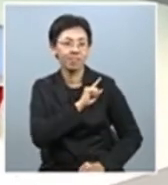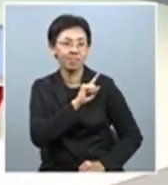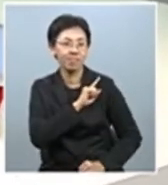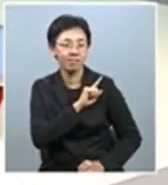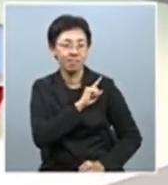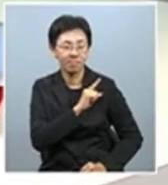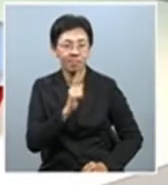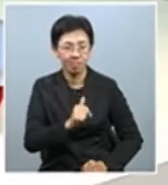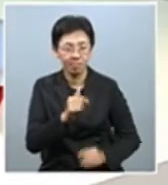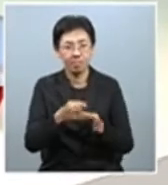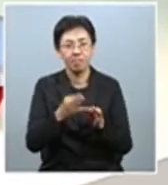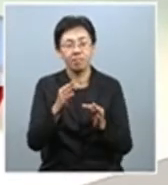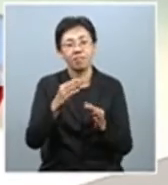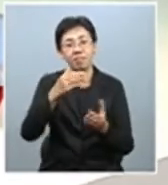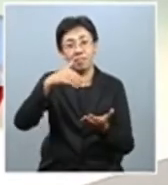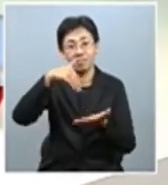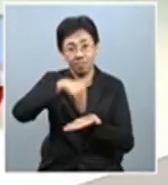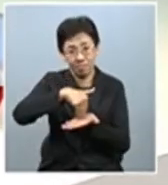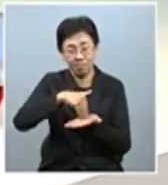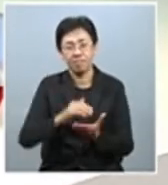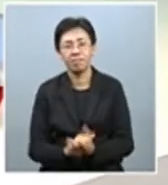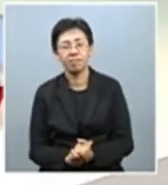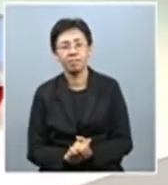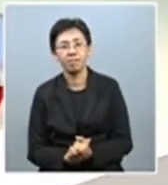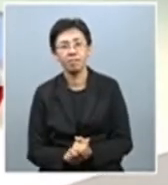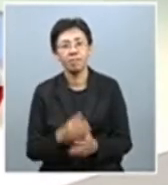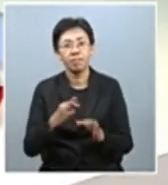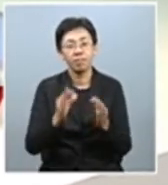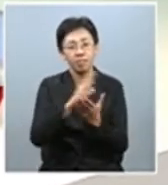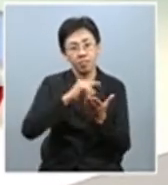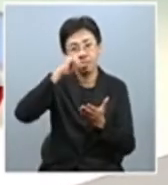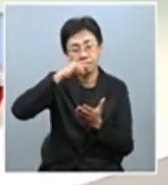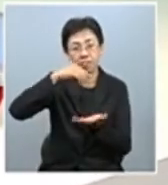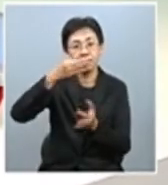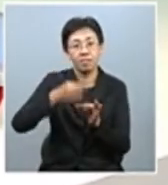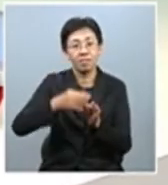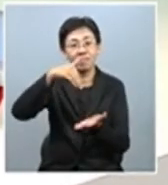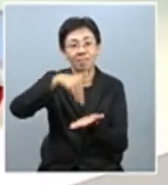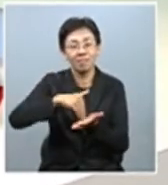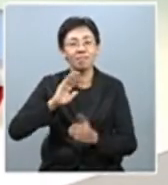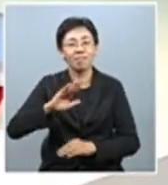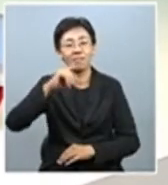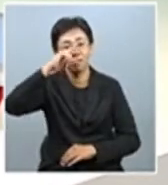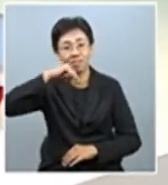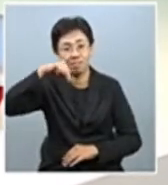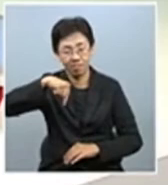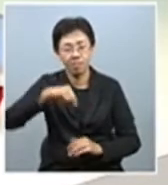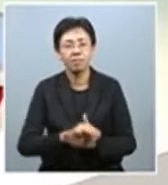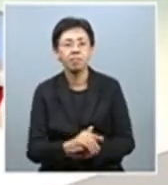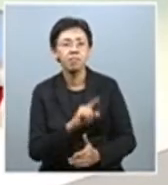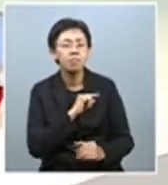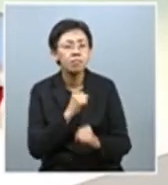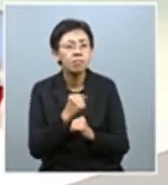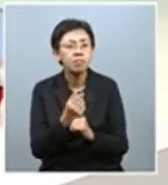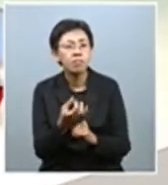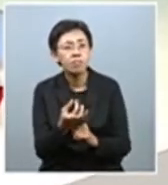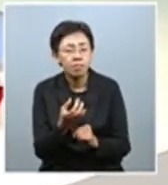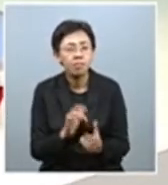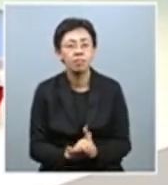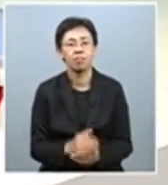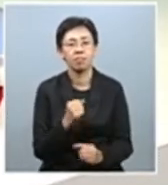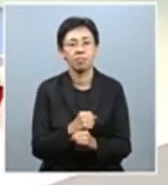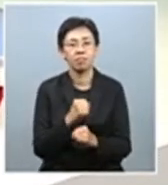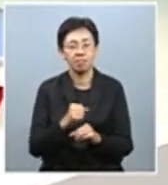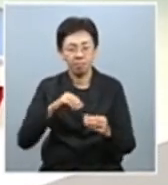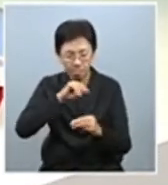ของธนาคารกลางนะคะในฐานะที่ธนาคารแห่งประเทศไทยเนี่ยเป็นธนาคารกลางของประเทศก ็ จะทำหน้าที่หลักก็คือเป็นเสาหลักท